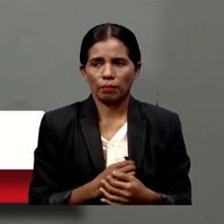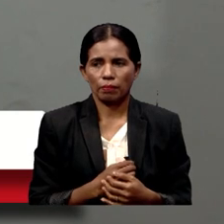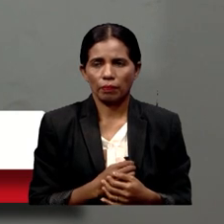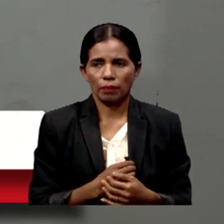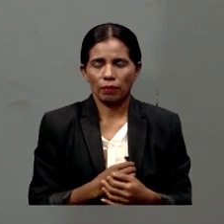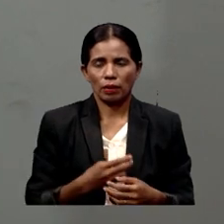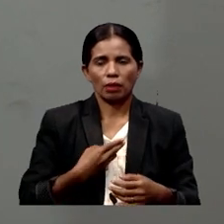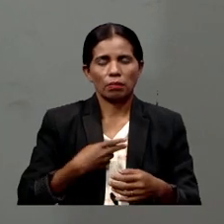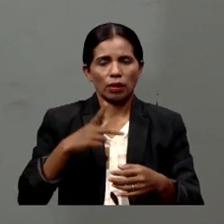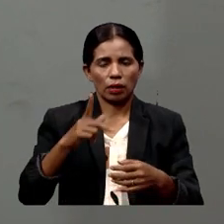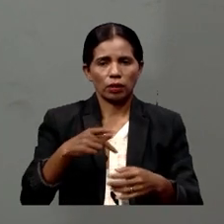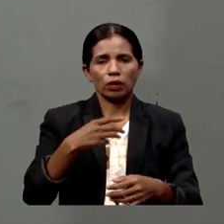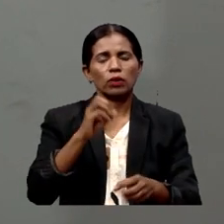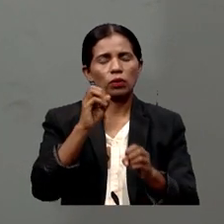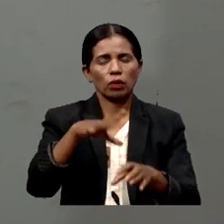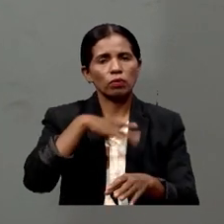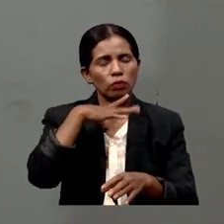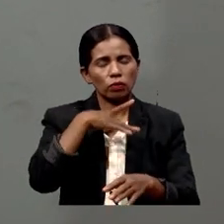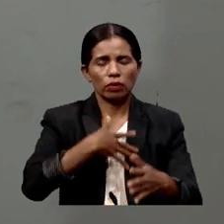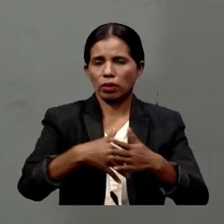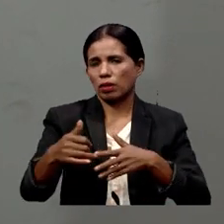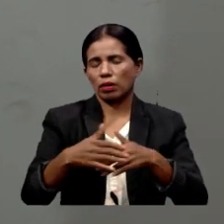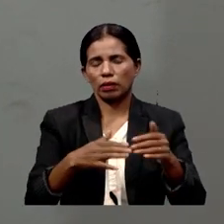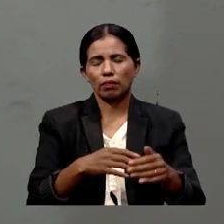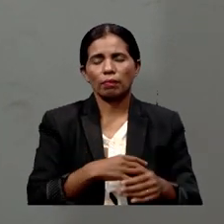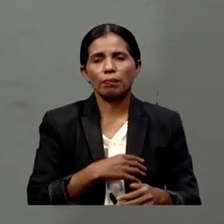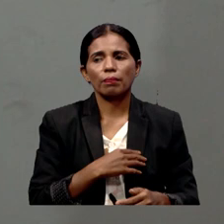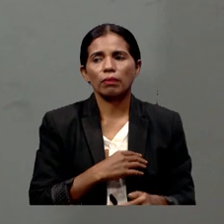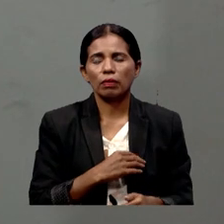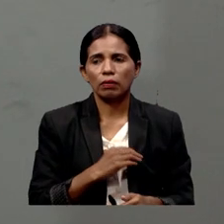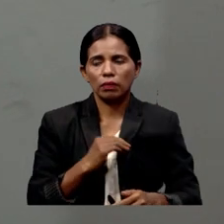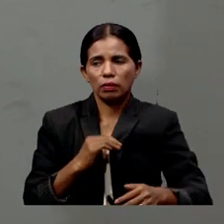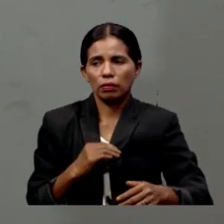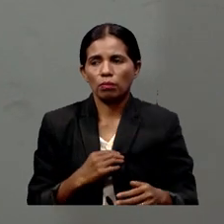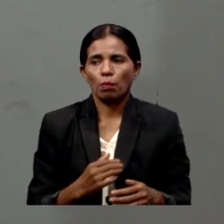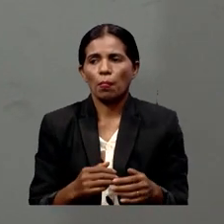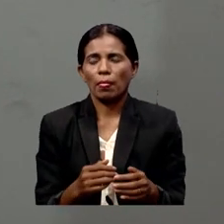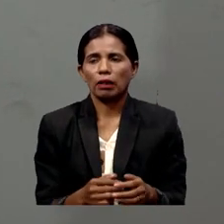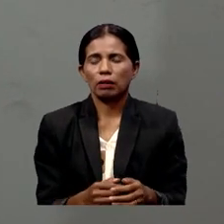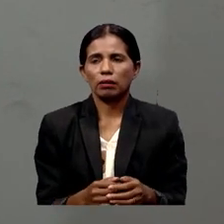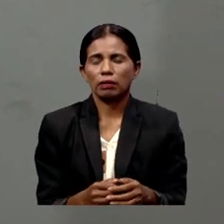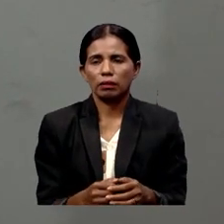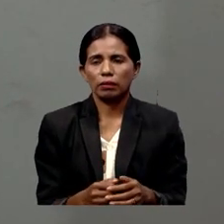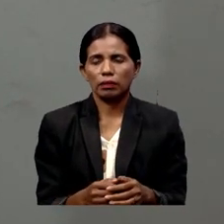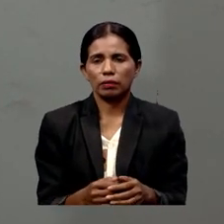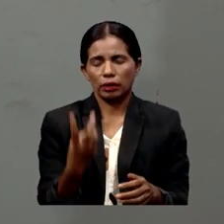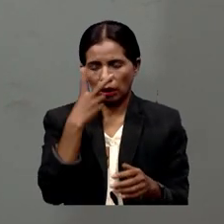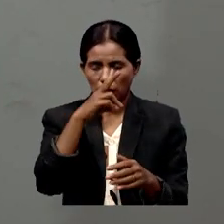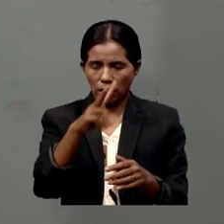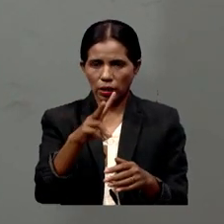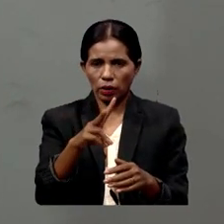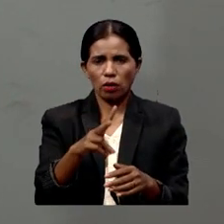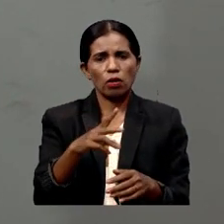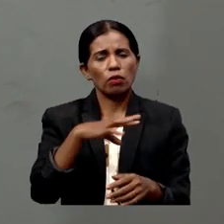halau kusina beso elisu arbirunia. Ita rede, ita ya kapital lili. Lisu invest tau ya